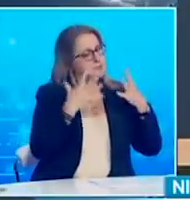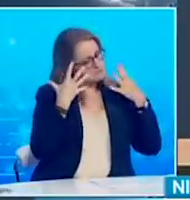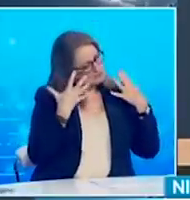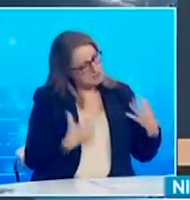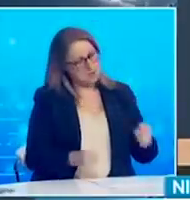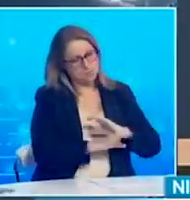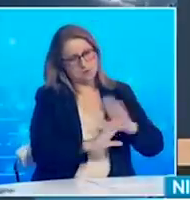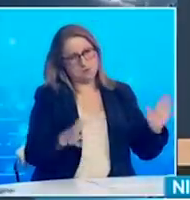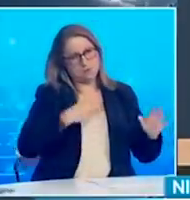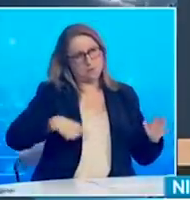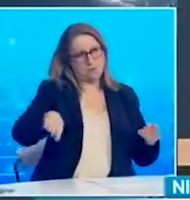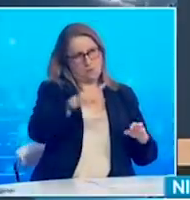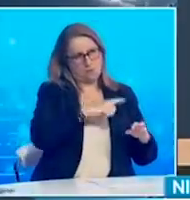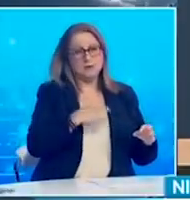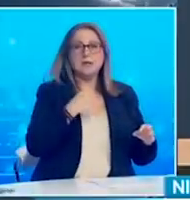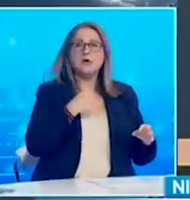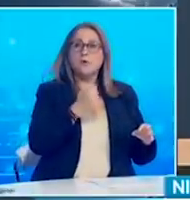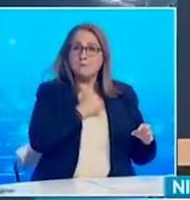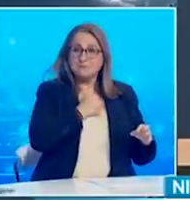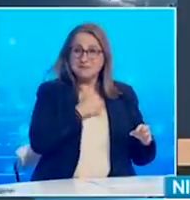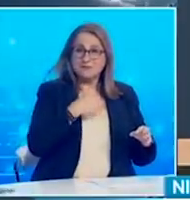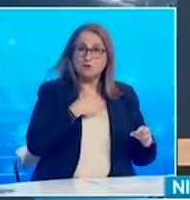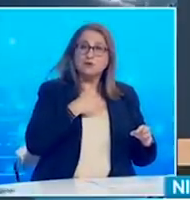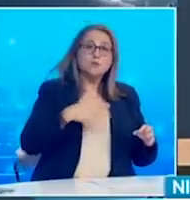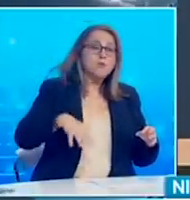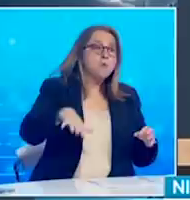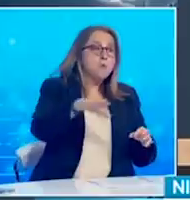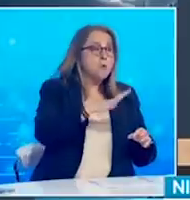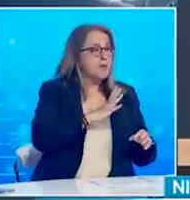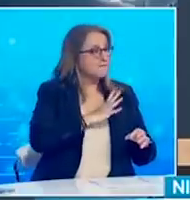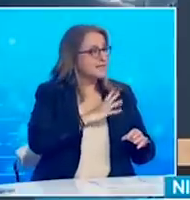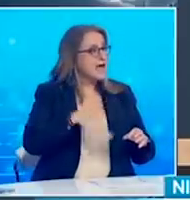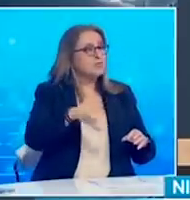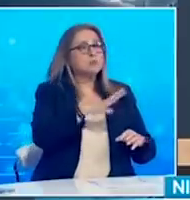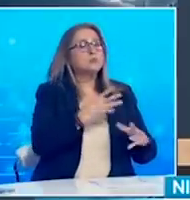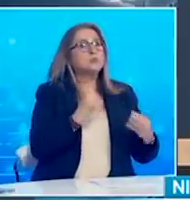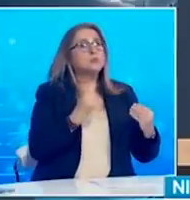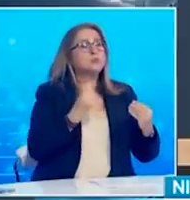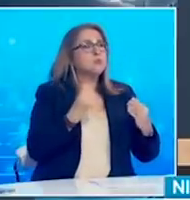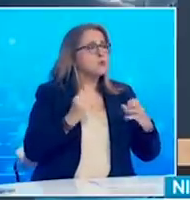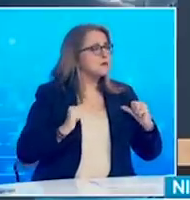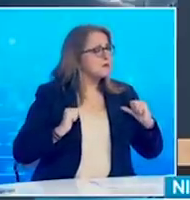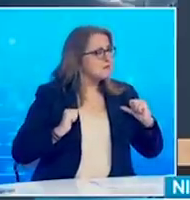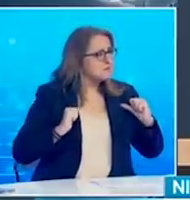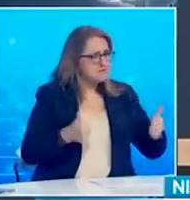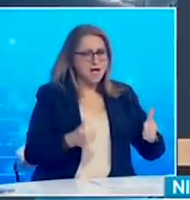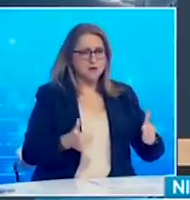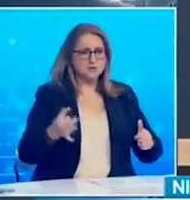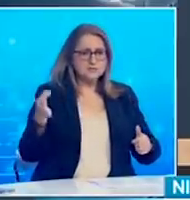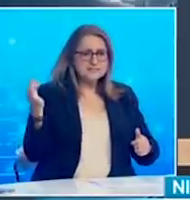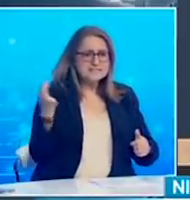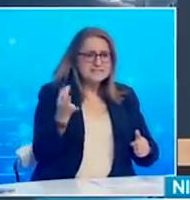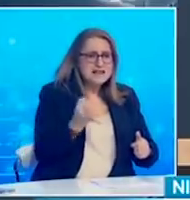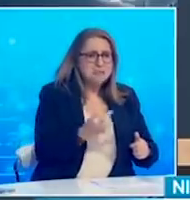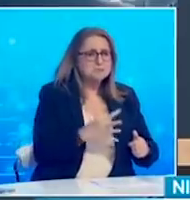μια φορά αυτός ο κόσμος, αυτοί οι πολίτες που με τέτοια γενναιότητα, με τέτοια συνέπεια, όλους αυτούς